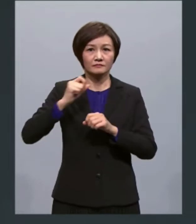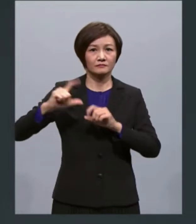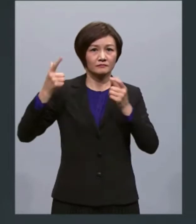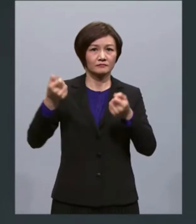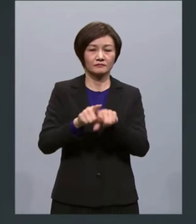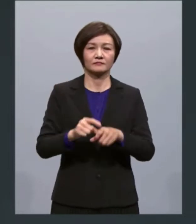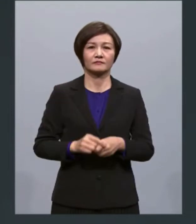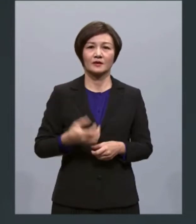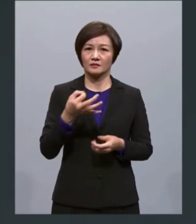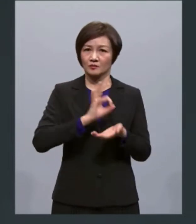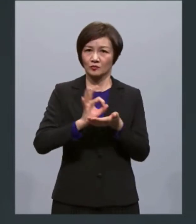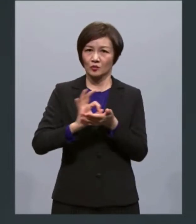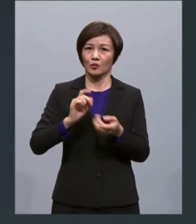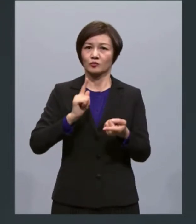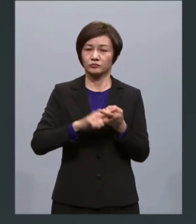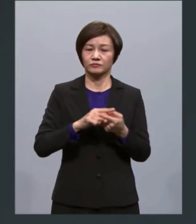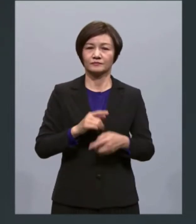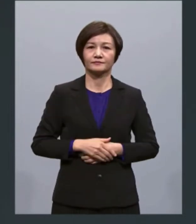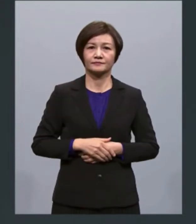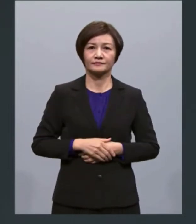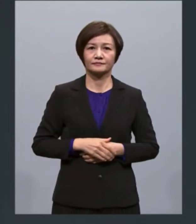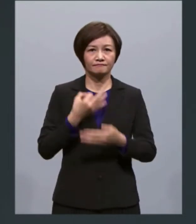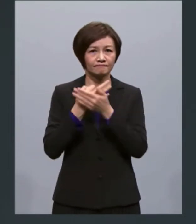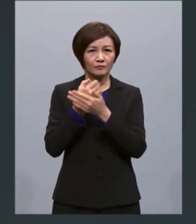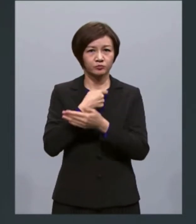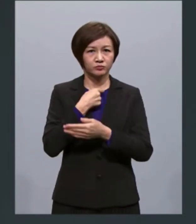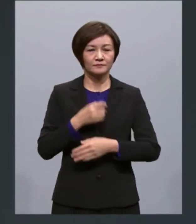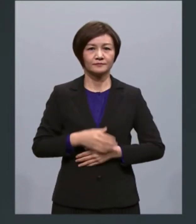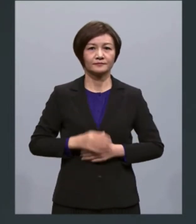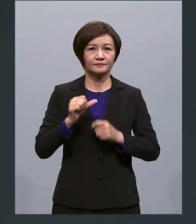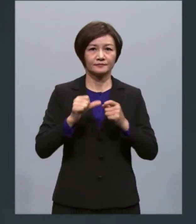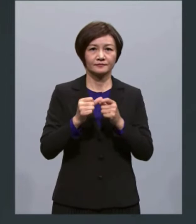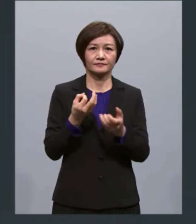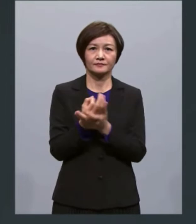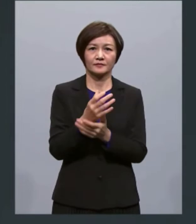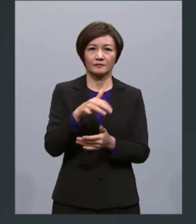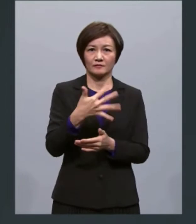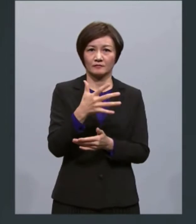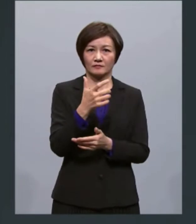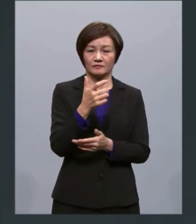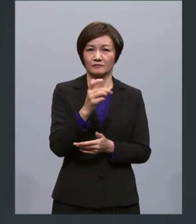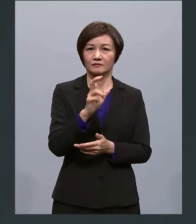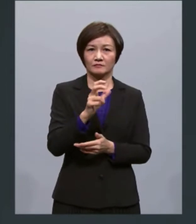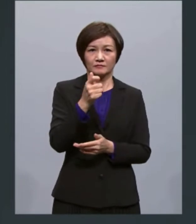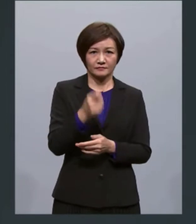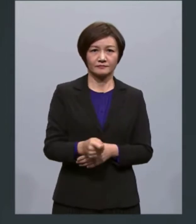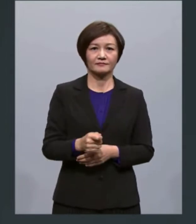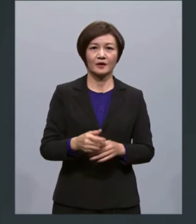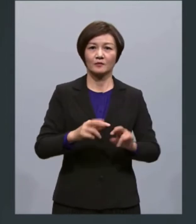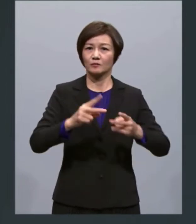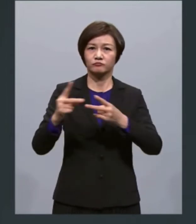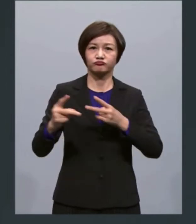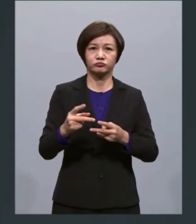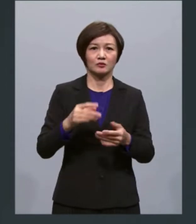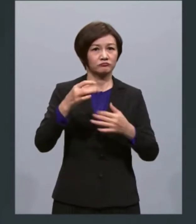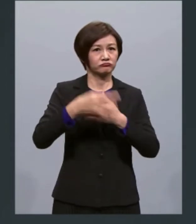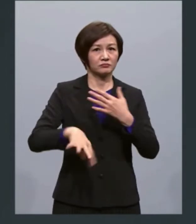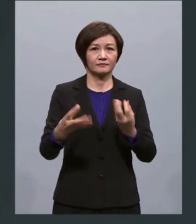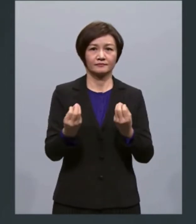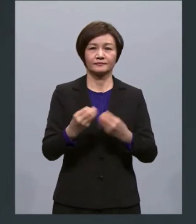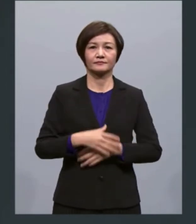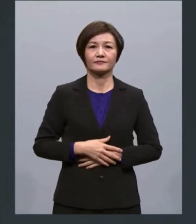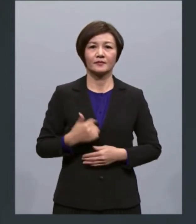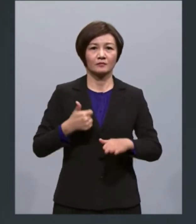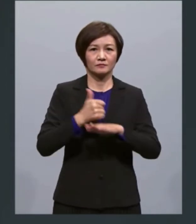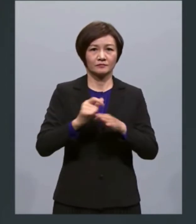该花的钱花，不该的钱不该花。我们五年还了570亿，该做的建设也没有少。我认为